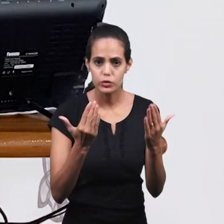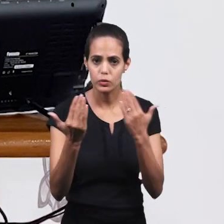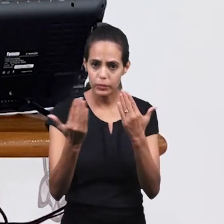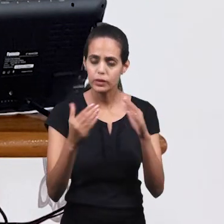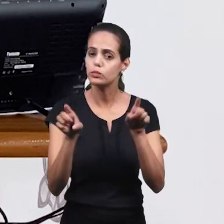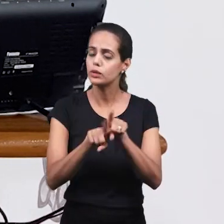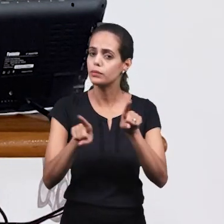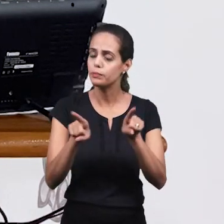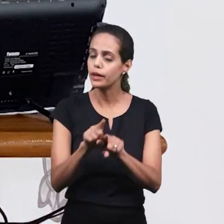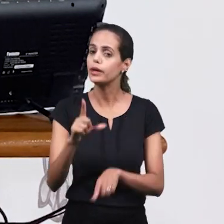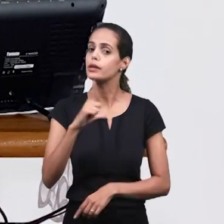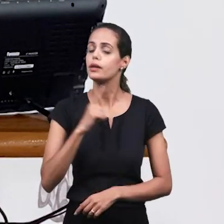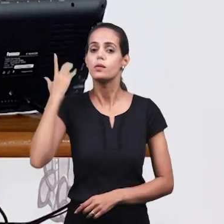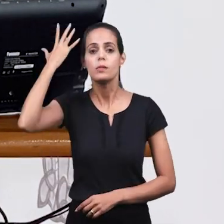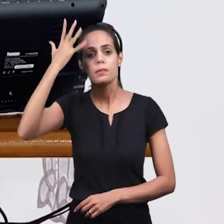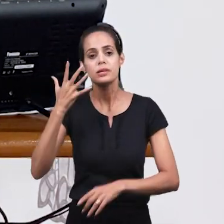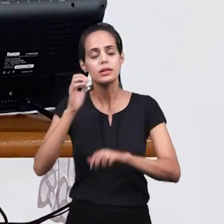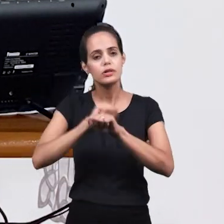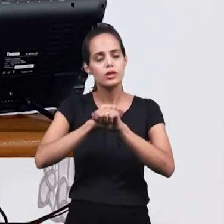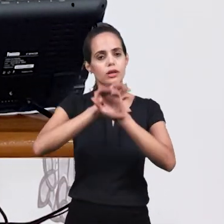vivent dans un scénario pareil,